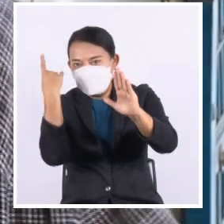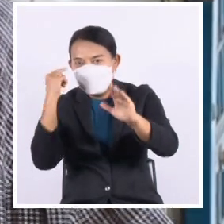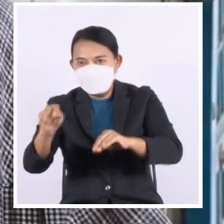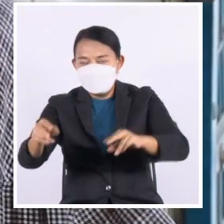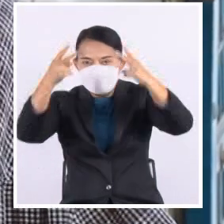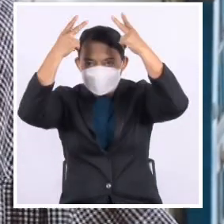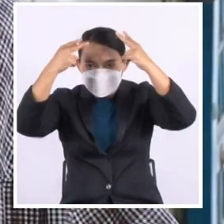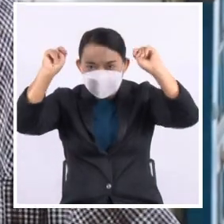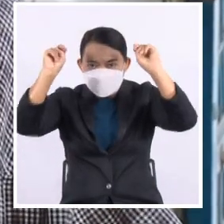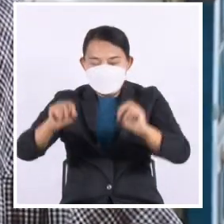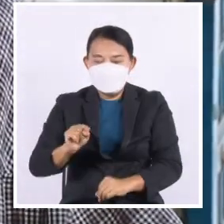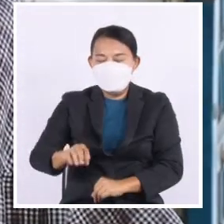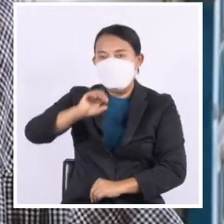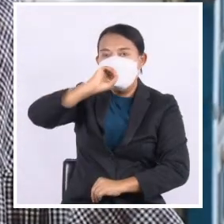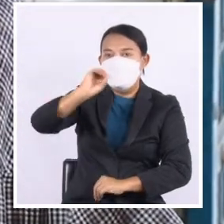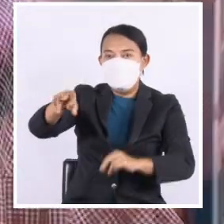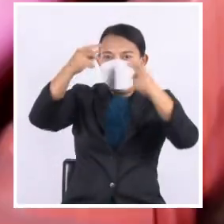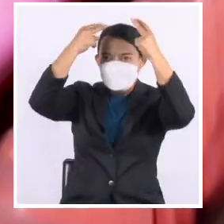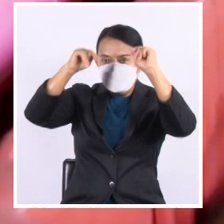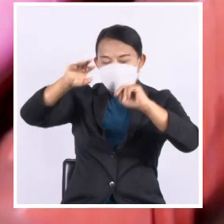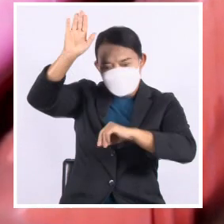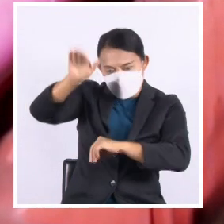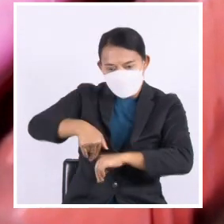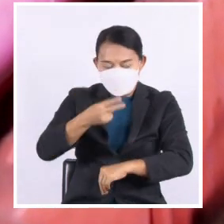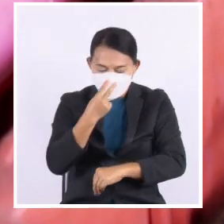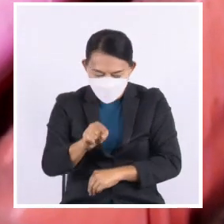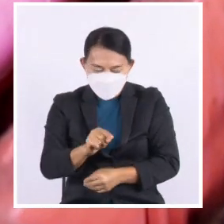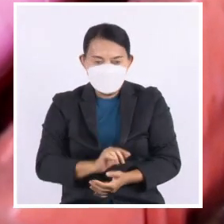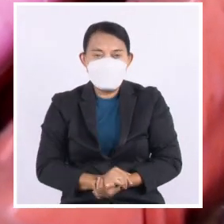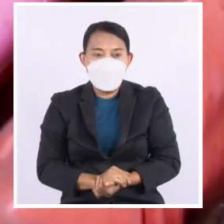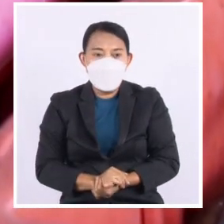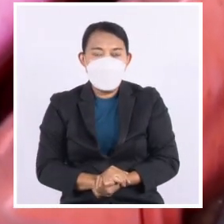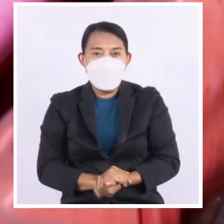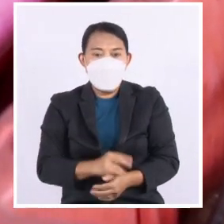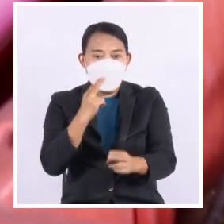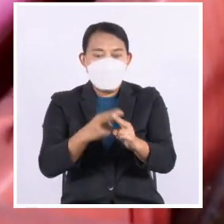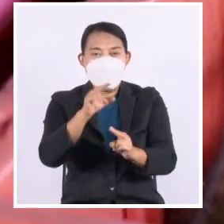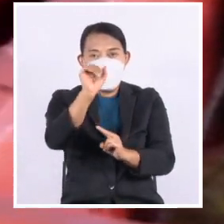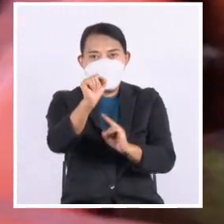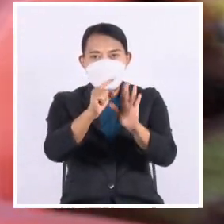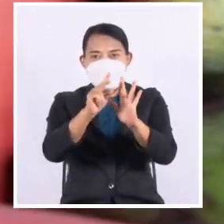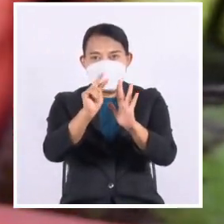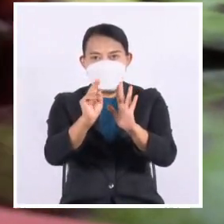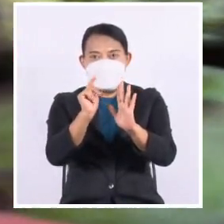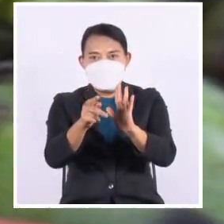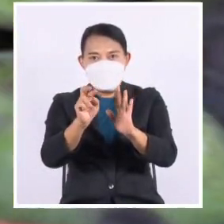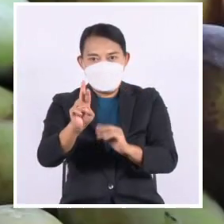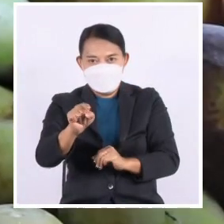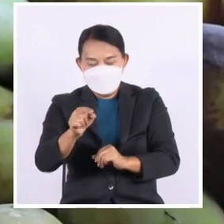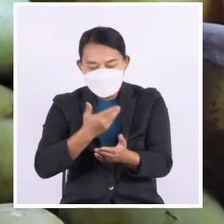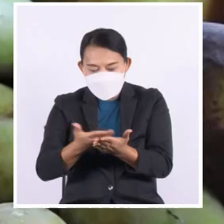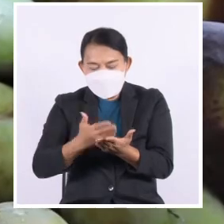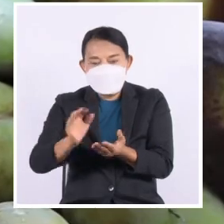มนตรี ถูกต้องเลยเนี่ยมาสนใจหน่อยคุณสุนทรพันน้อยแม่ค้าที่รับซื้อมะม่วงบอกว่